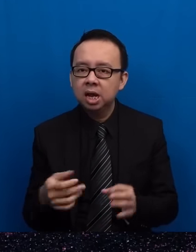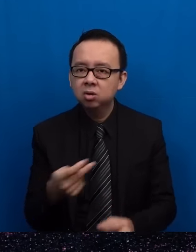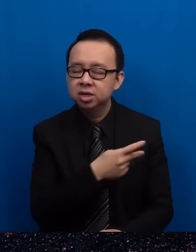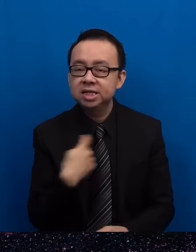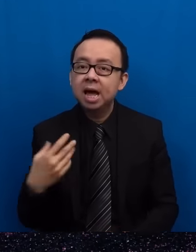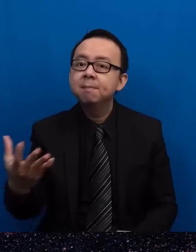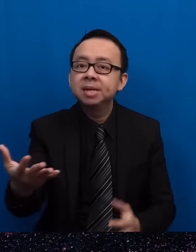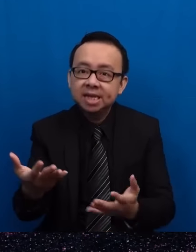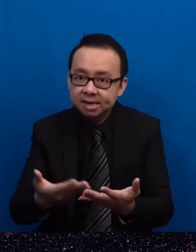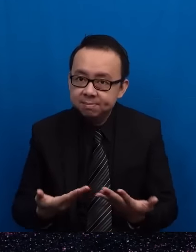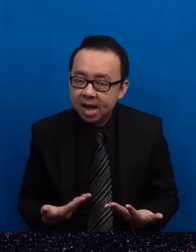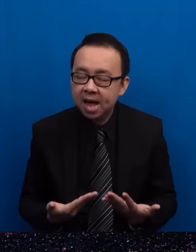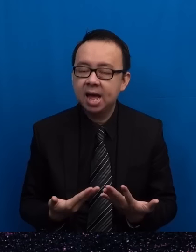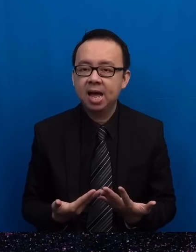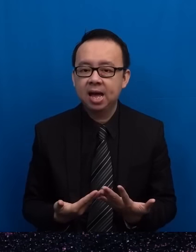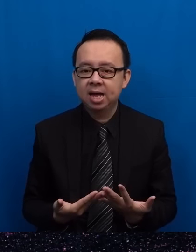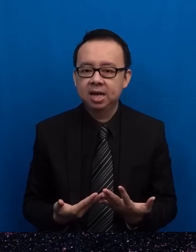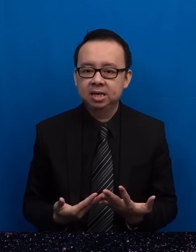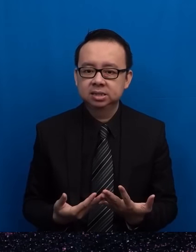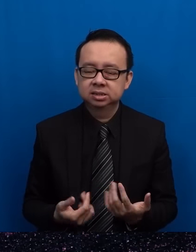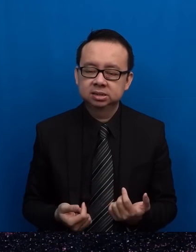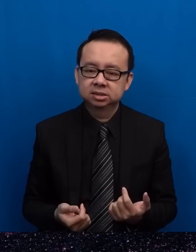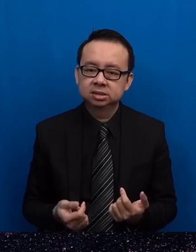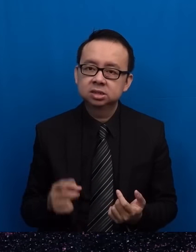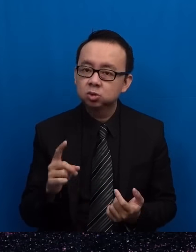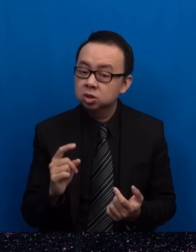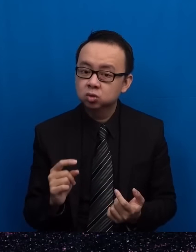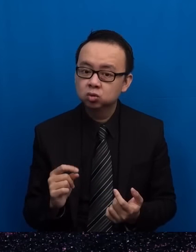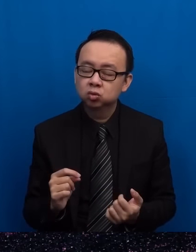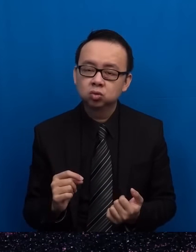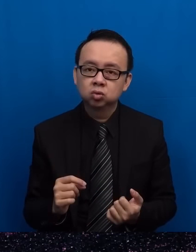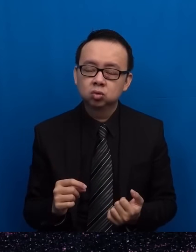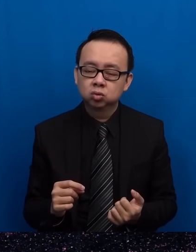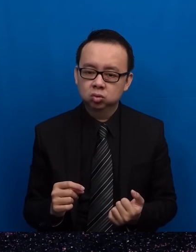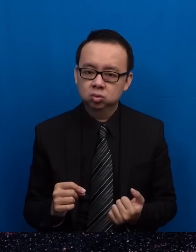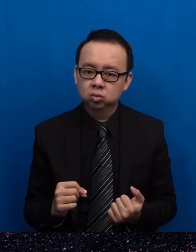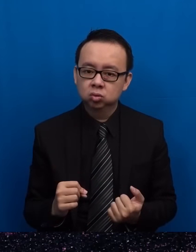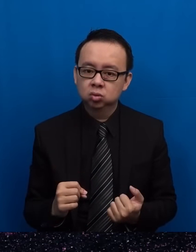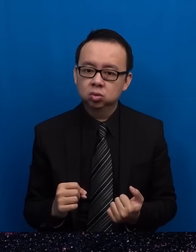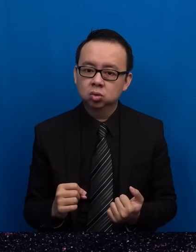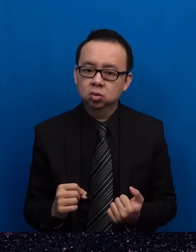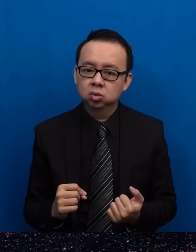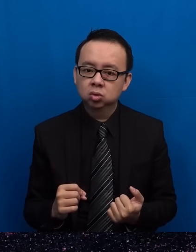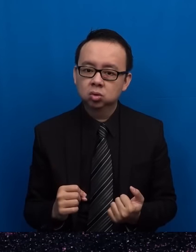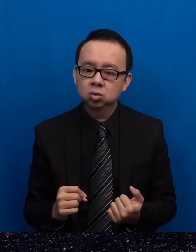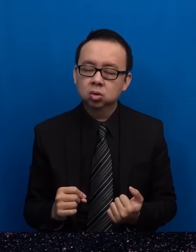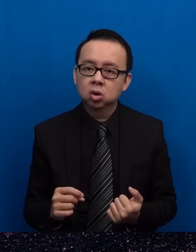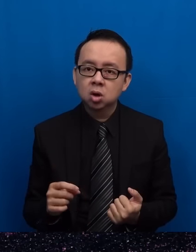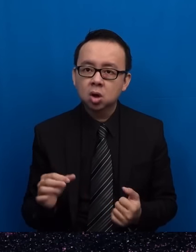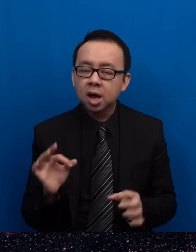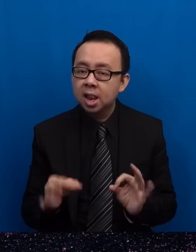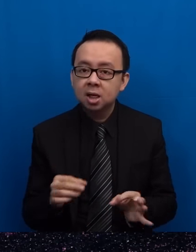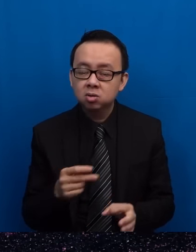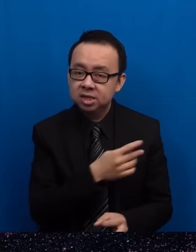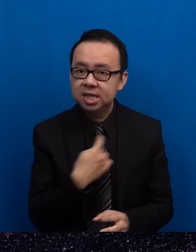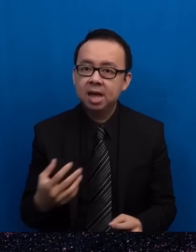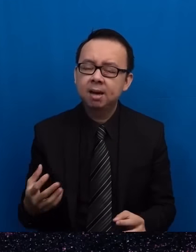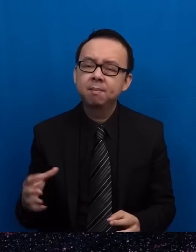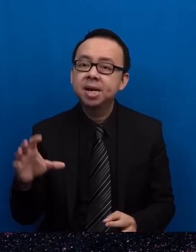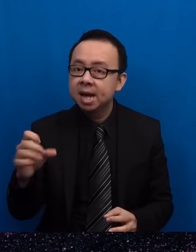sesuatu, receive itu tadi mendapatkan apa yang belum kita punya. kalau kata mendapat di sini, waktu